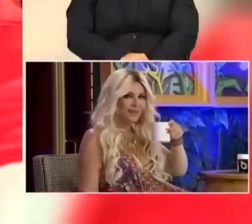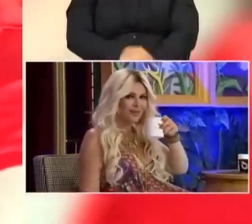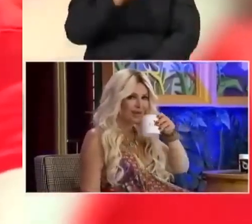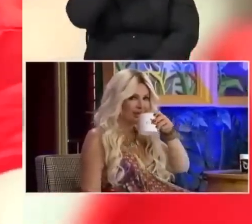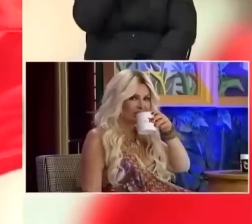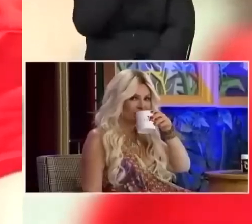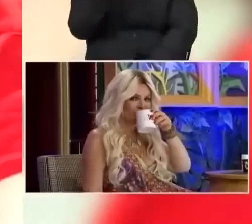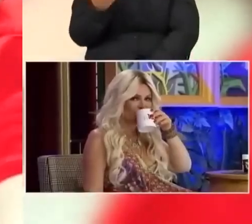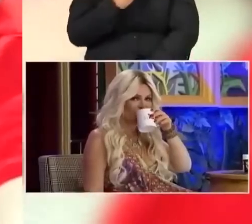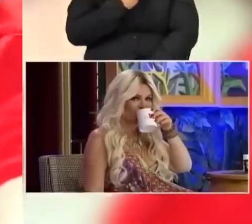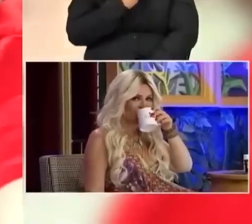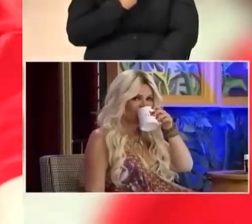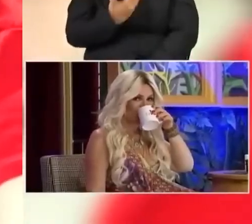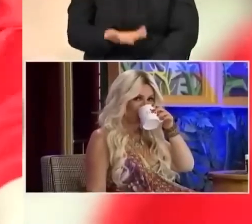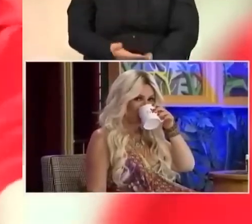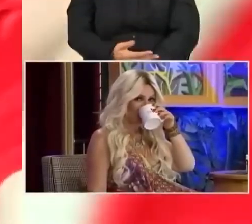Yaşanmıyorum da.